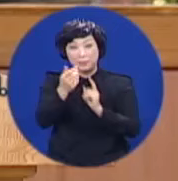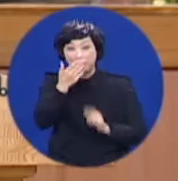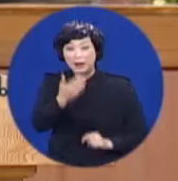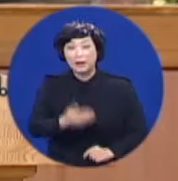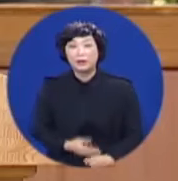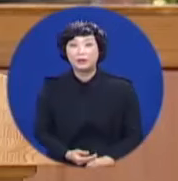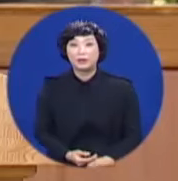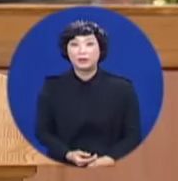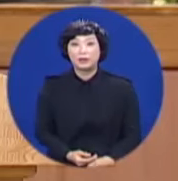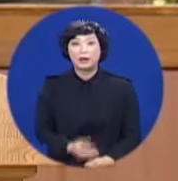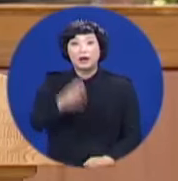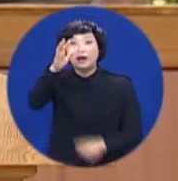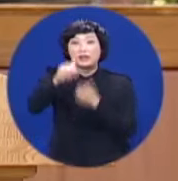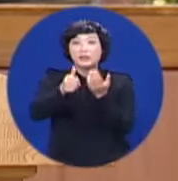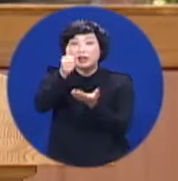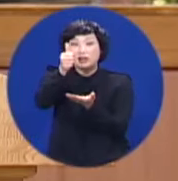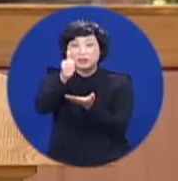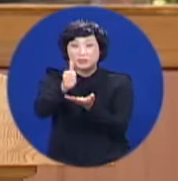하나님은